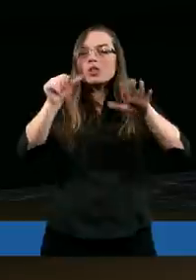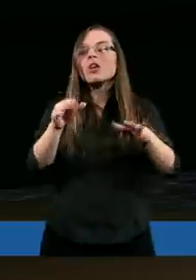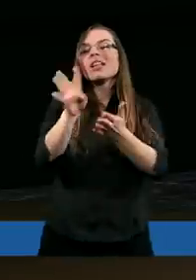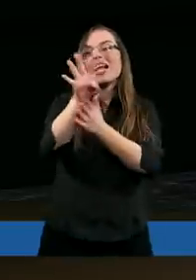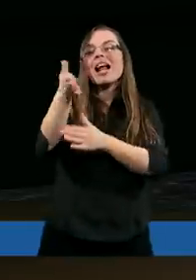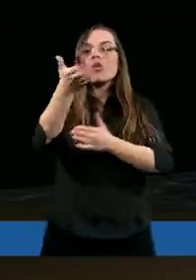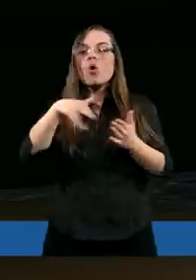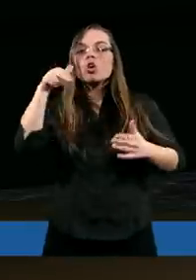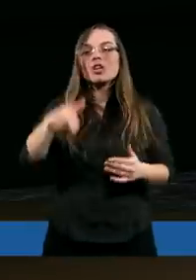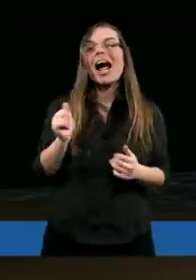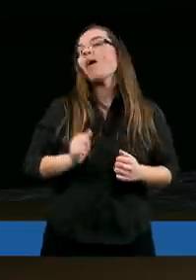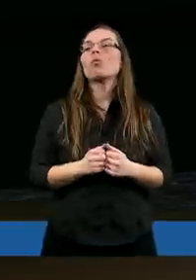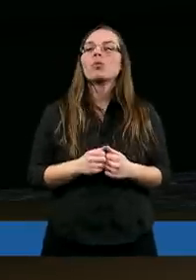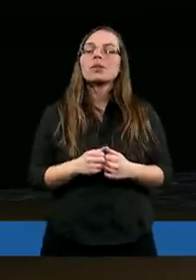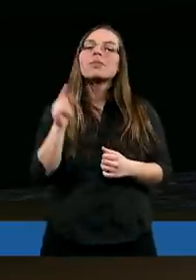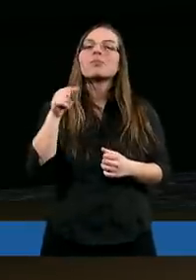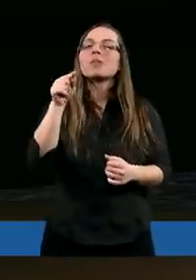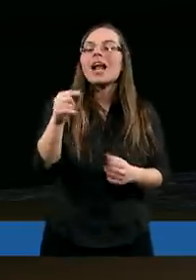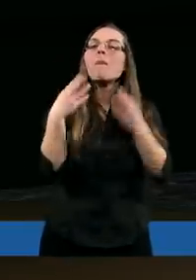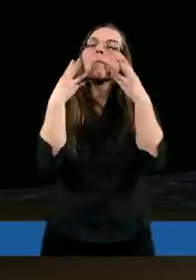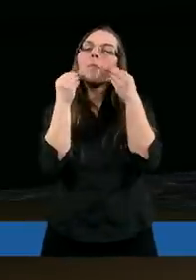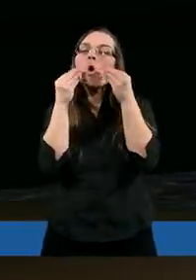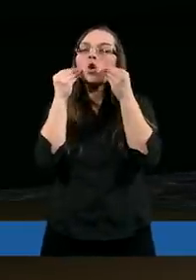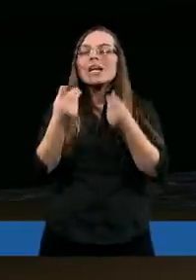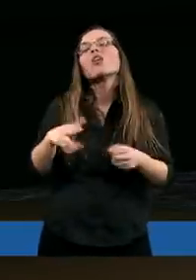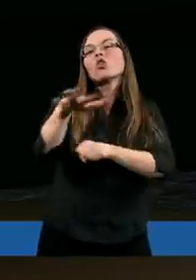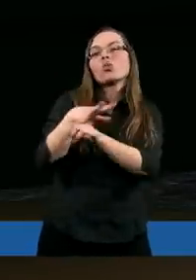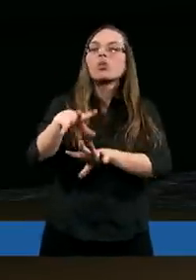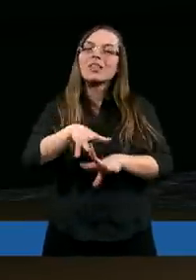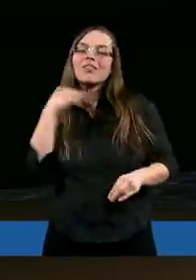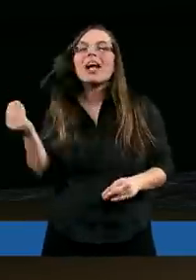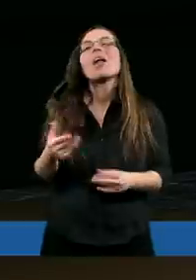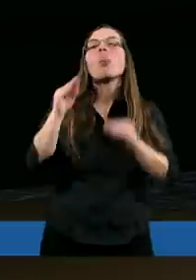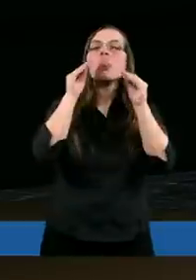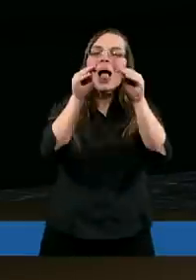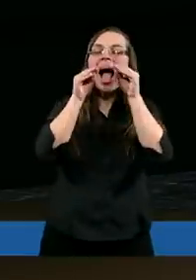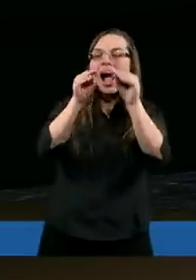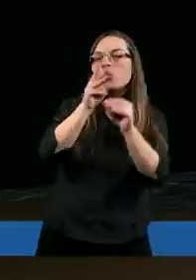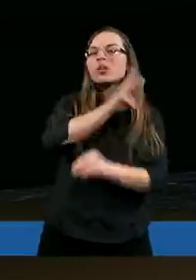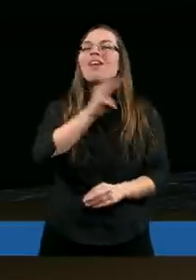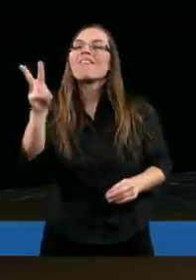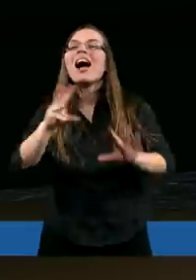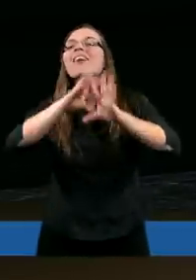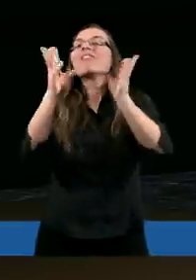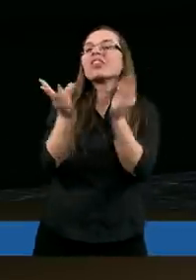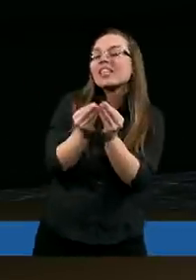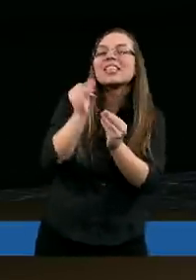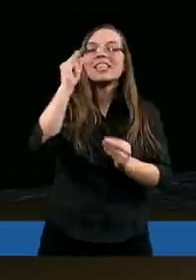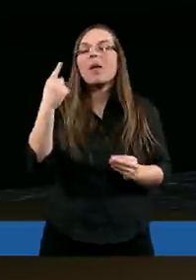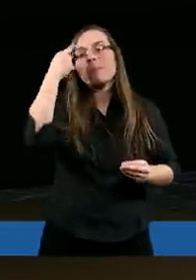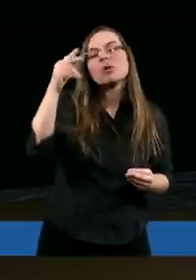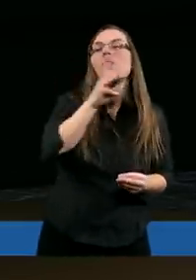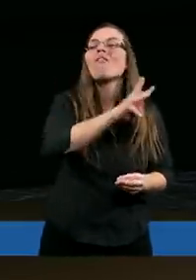rozdziału, że ten Pocieszyciel, Duch Święty, nauczy was wszystkiego i przypomni